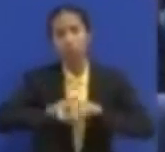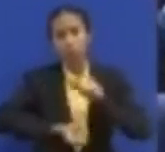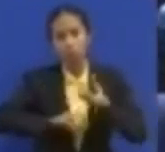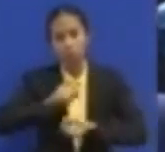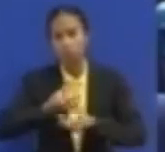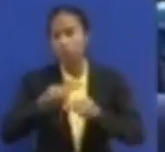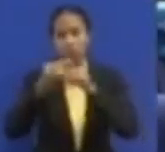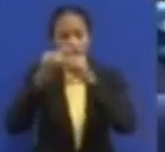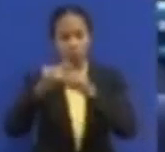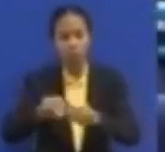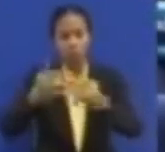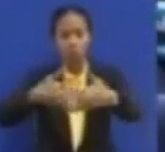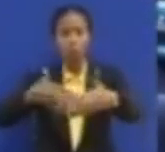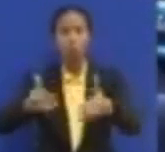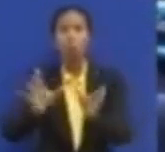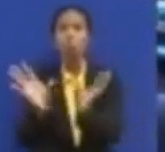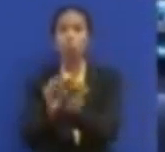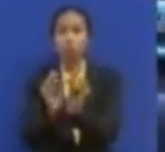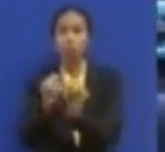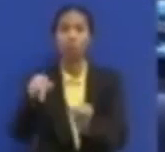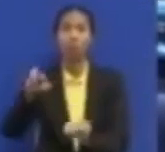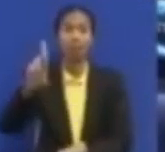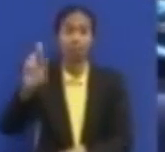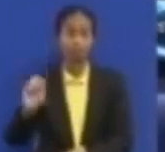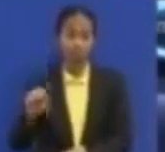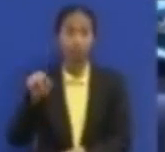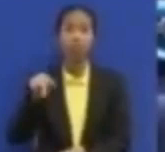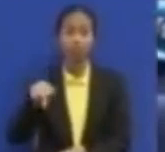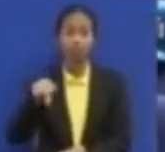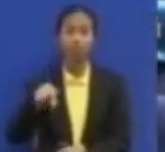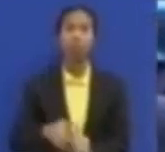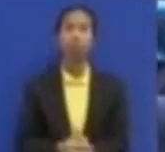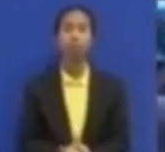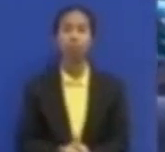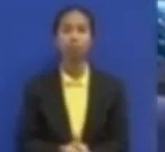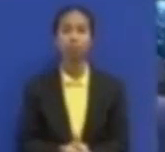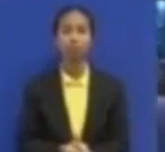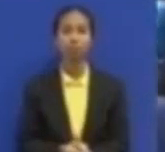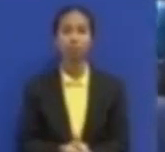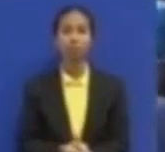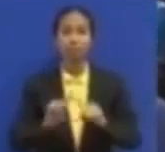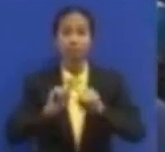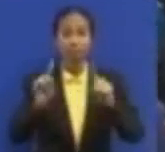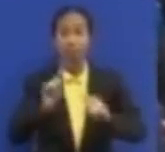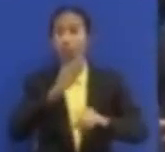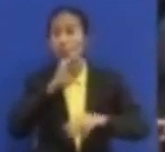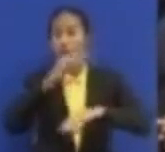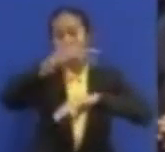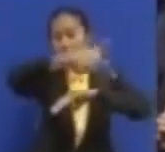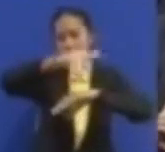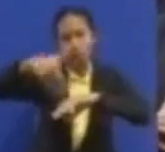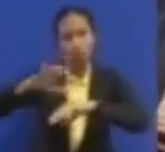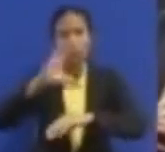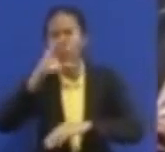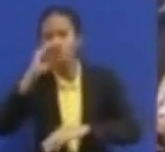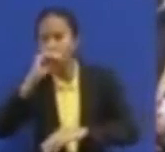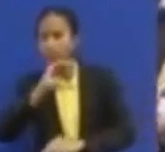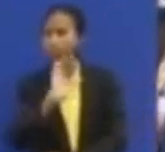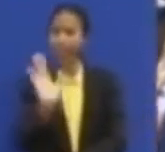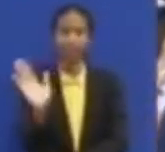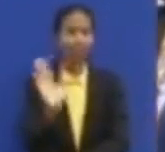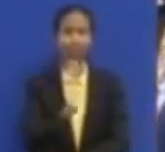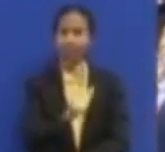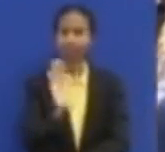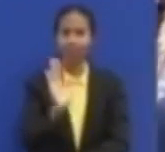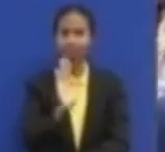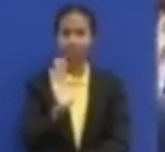และในที่ประชุมสภานอกสภานี่ก็ไม่ได้แล้วครับผิด